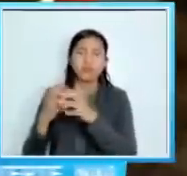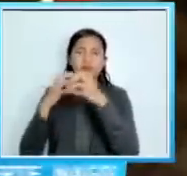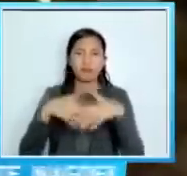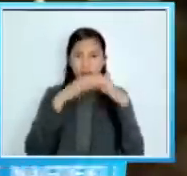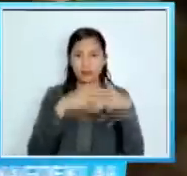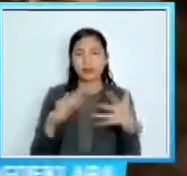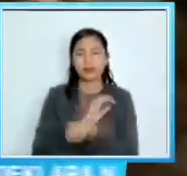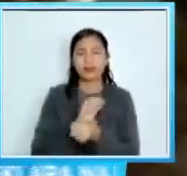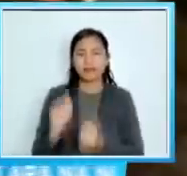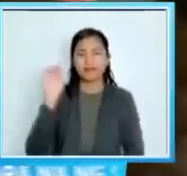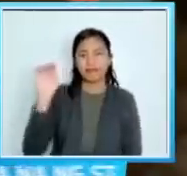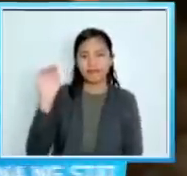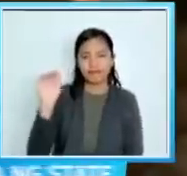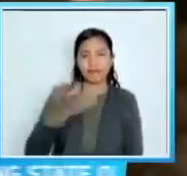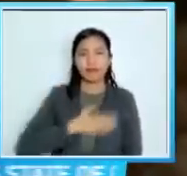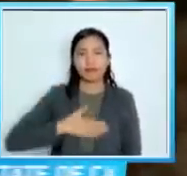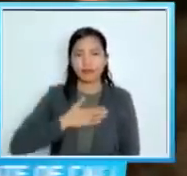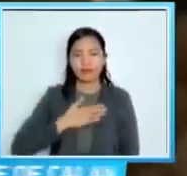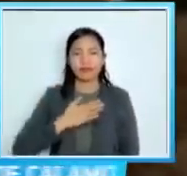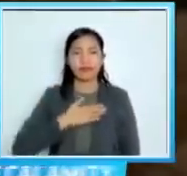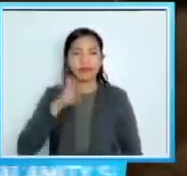Nanawagan po kami sa kapatid ko sa Maynila.